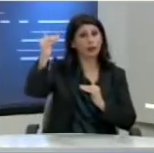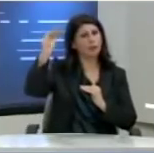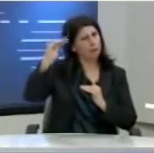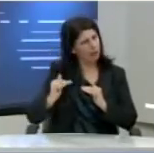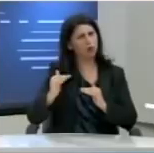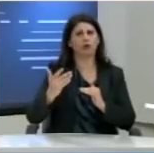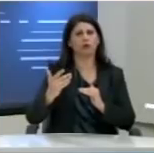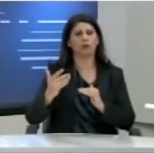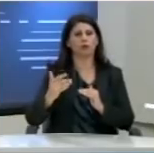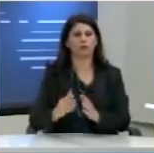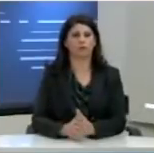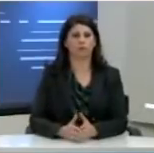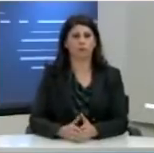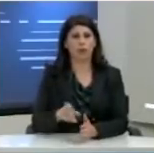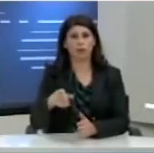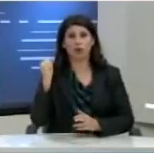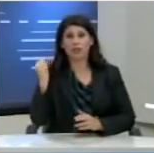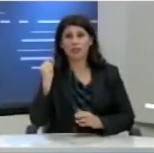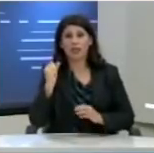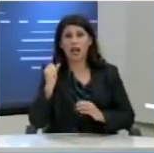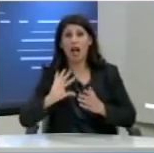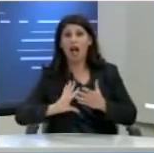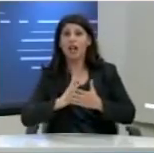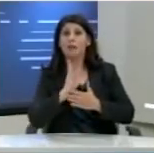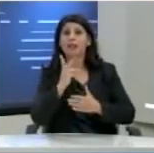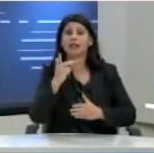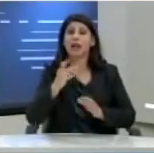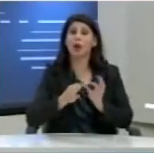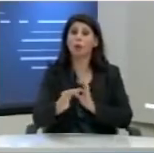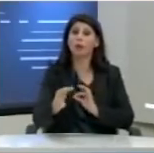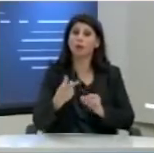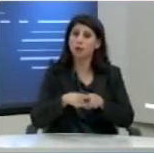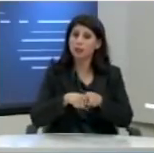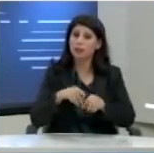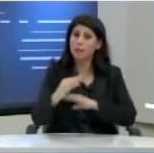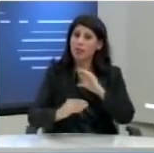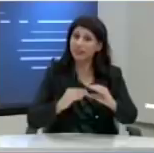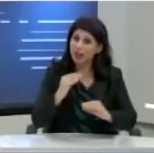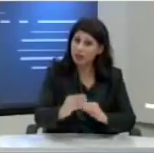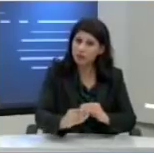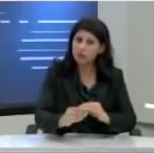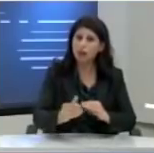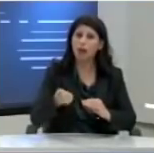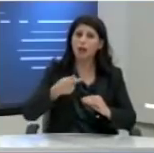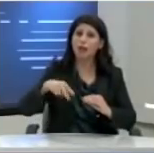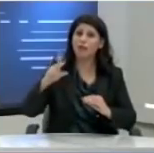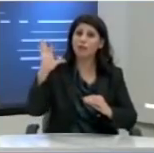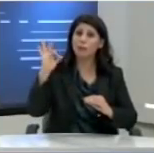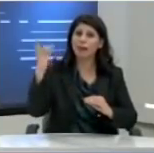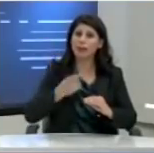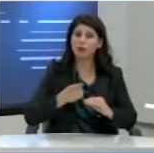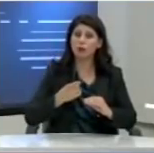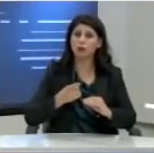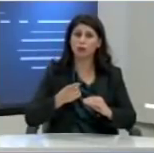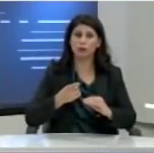μείωση. Ένα ισχυρά αναπτυξιακό μέτρο που αφορά τους επενδυτές. Η αύξηση κατά 50% του